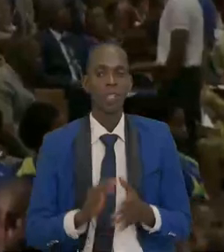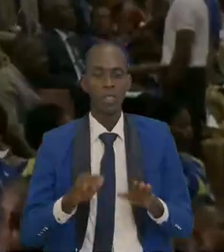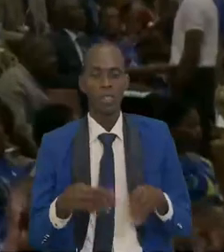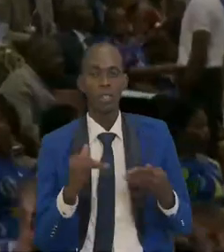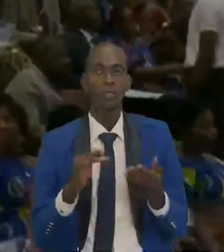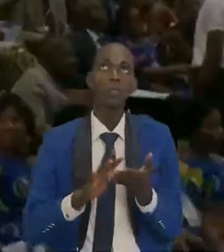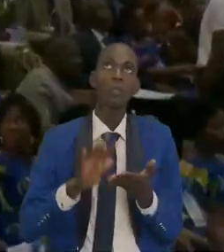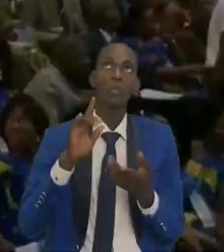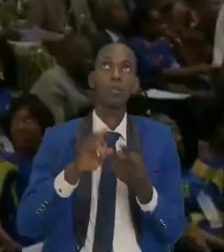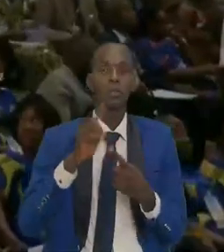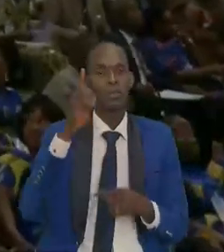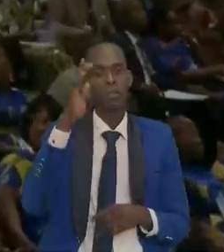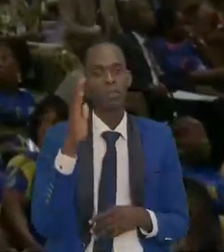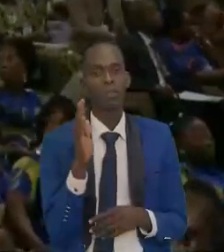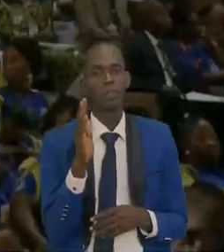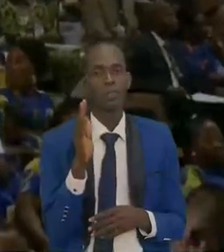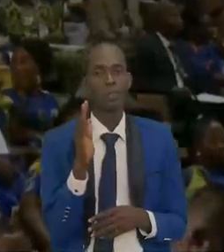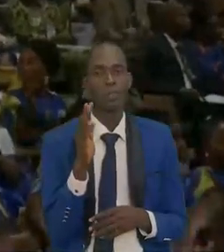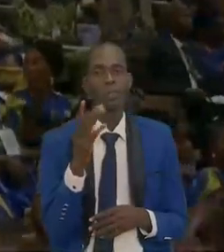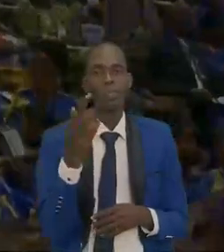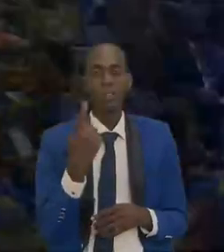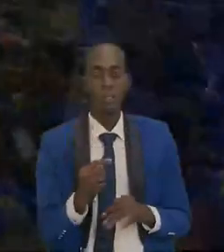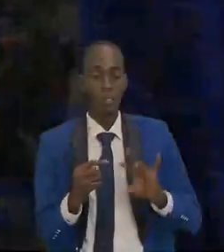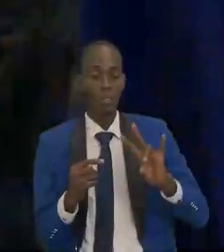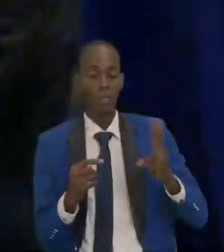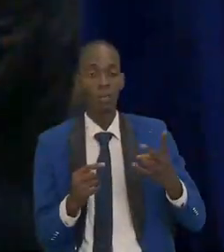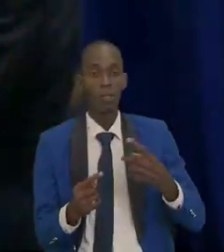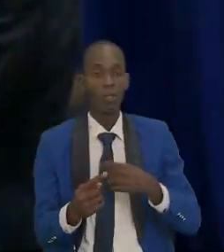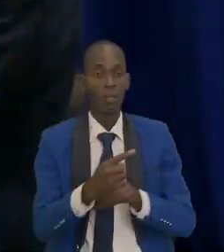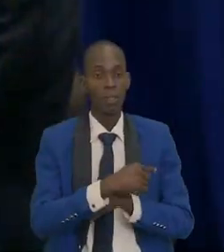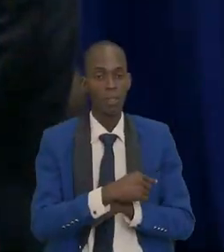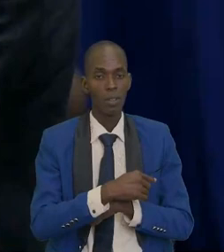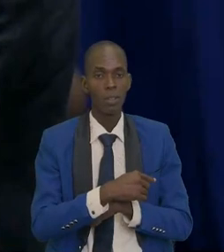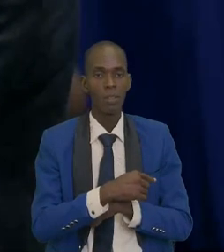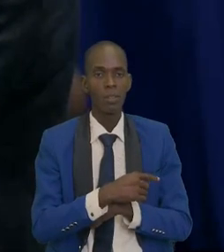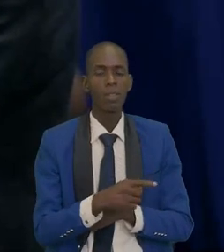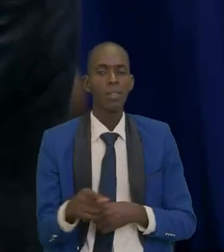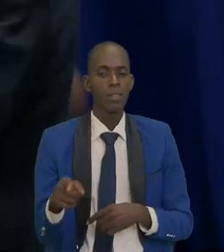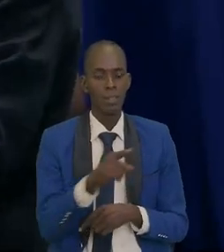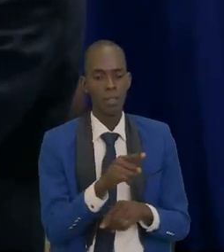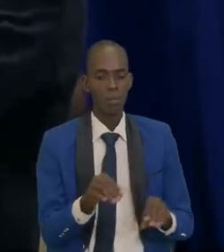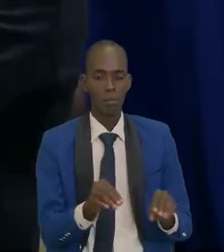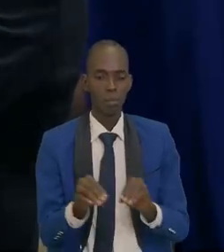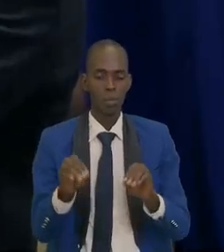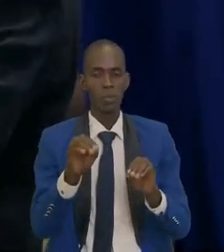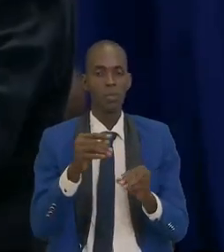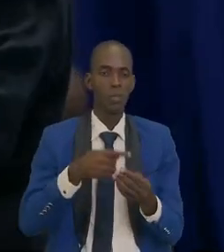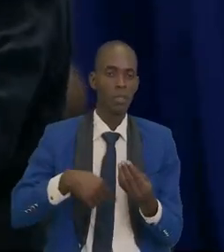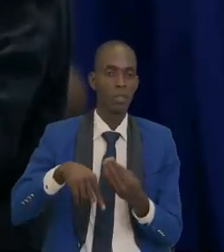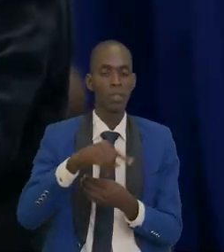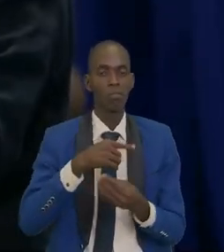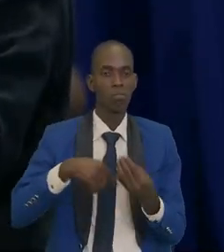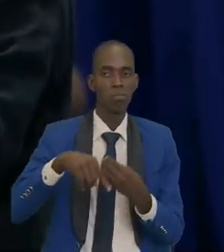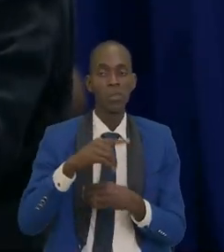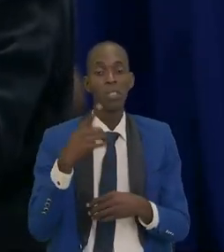Donnant gloire à Dieu. Le septième jour, ils ont fait le tour. Les